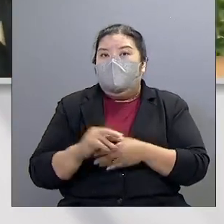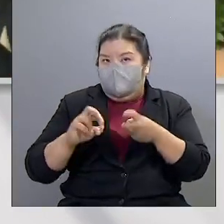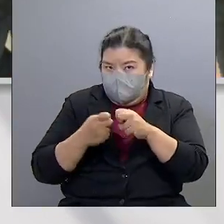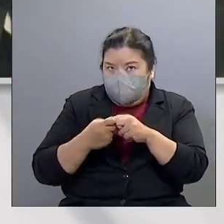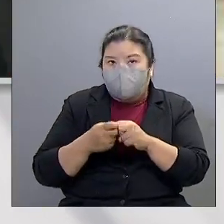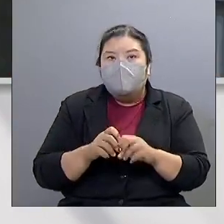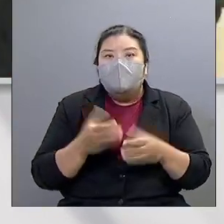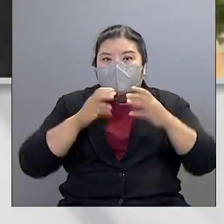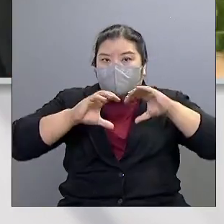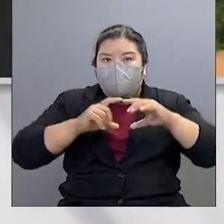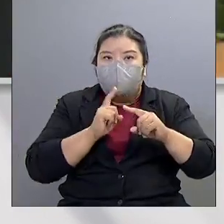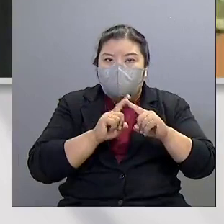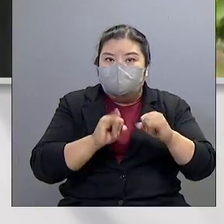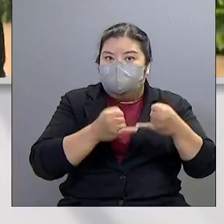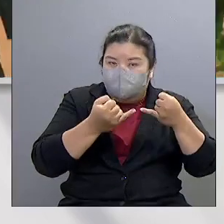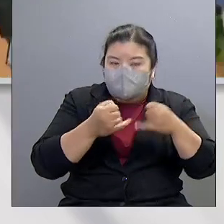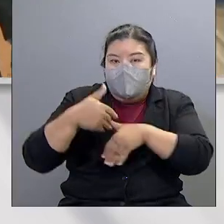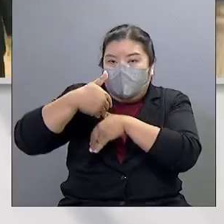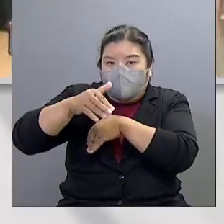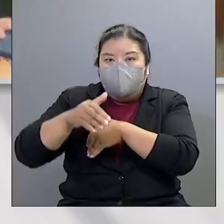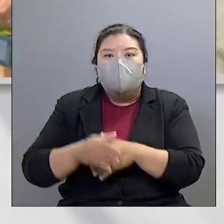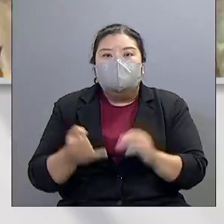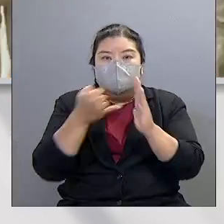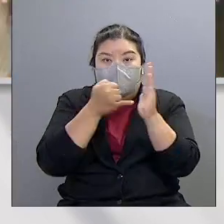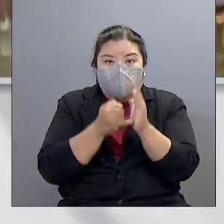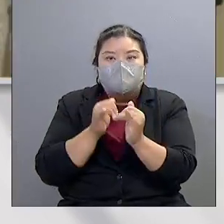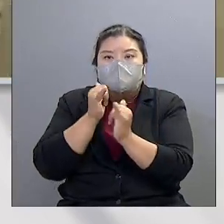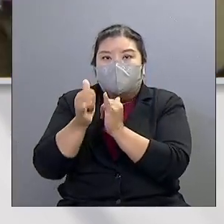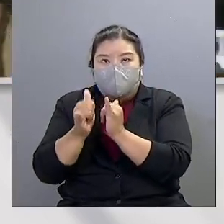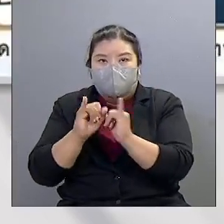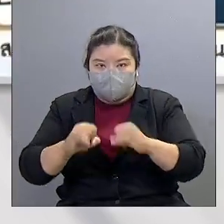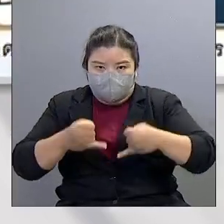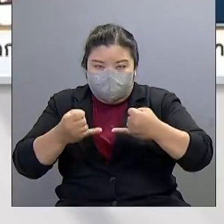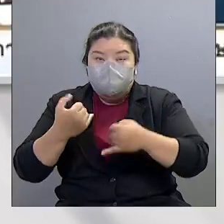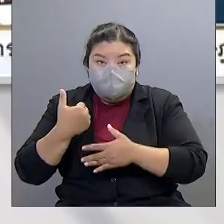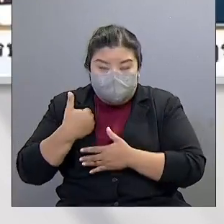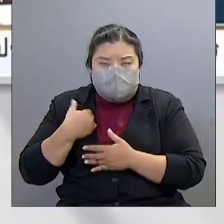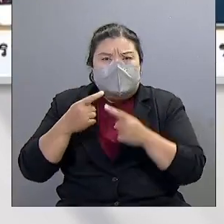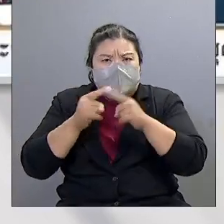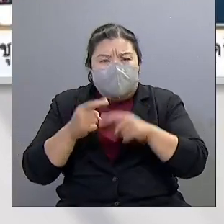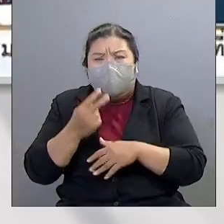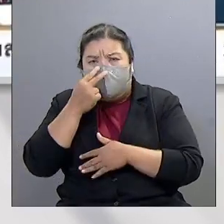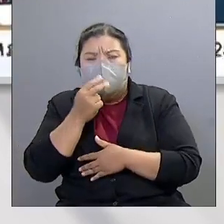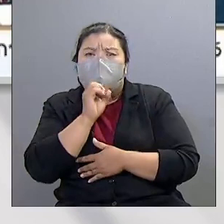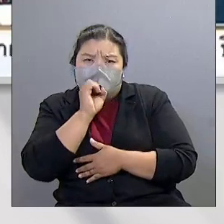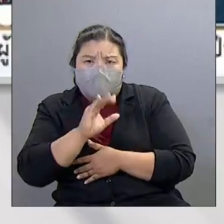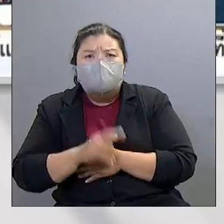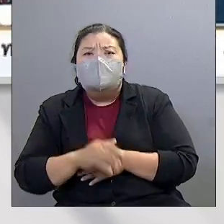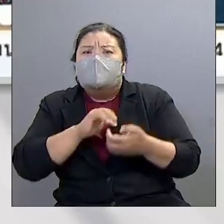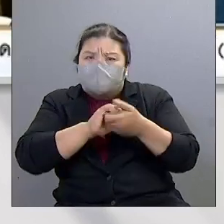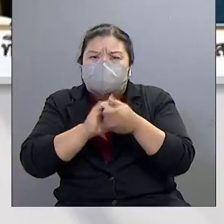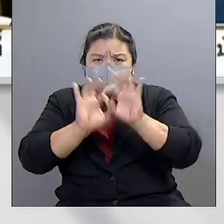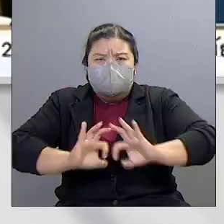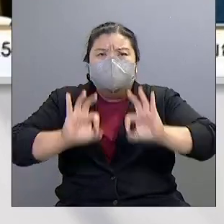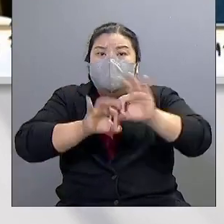าและในพื้นที่การเมืองแอบเชือดเฉือนกันเป็นไหนค่ะแม้ในทางตรงจะยืนยันถึงบทบาทที่ยึดประโยชน์ส่ว